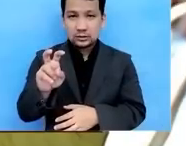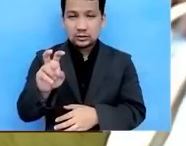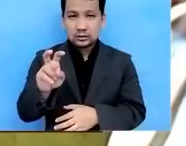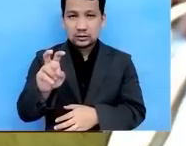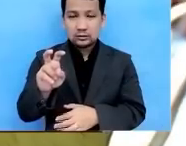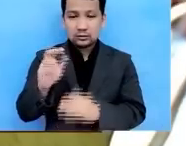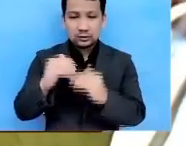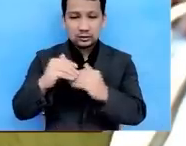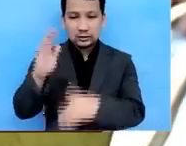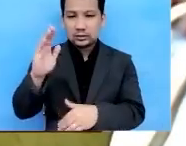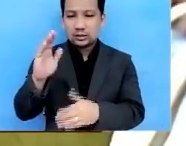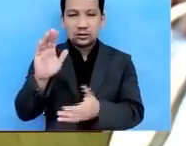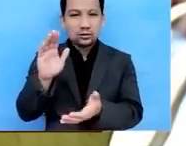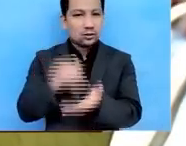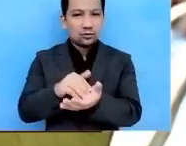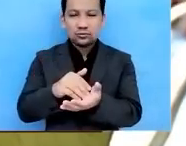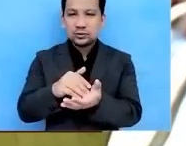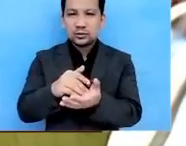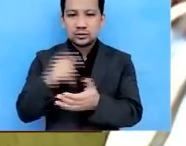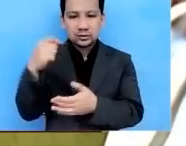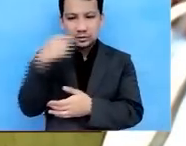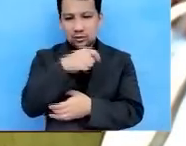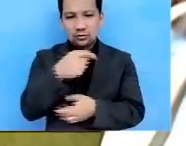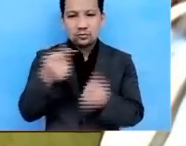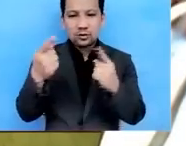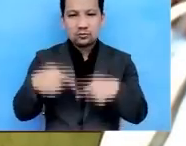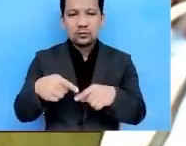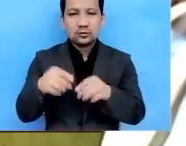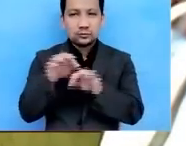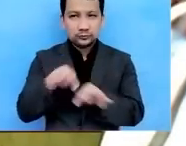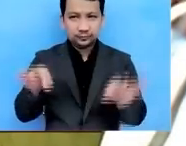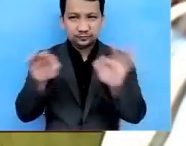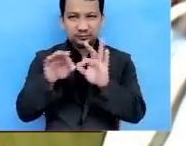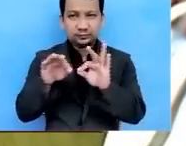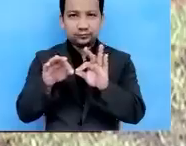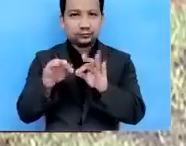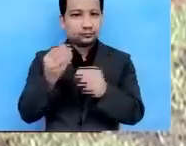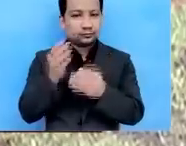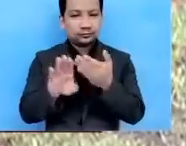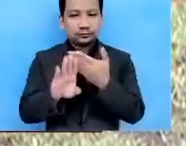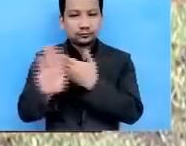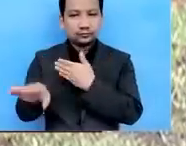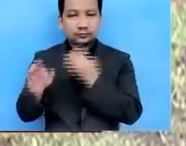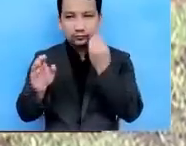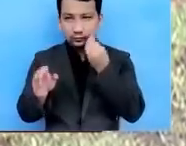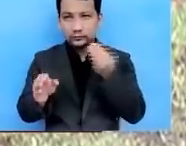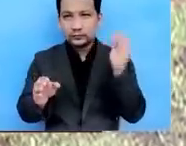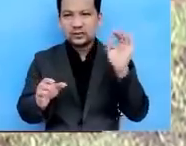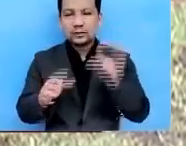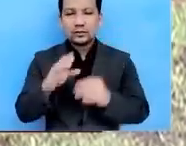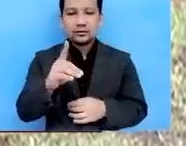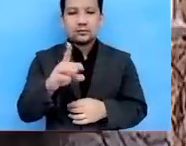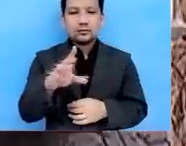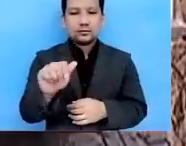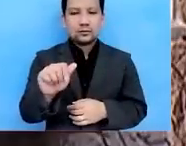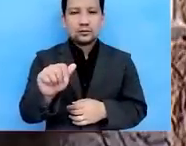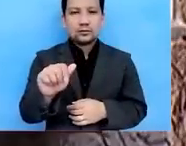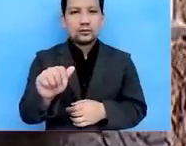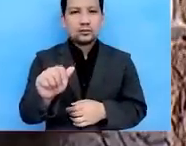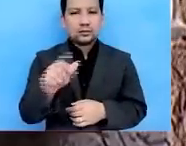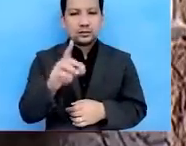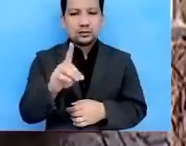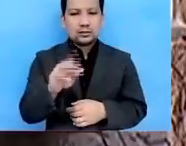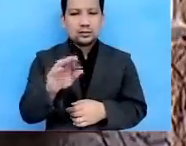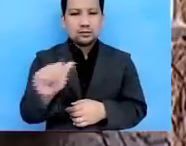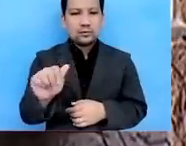Taiwan na posibleng maapektuhan at kakailanganing i-repatriate. Pero nilinaw ng DFA na hindi papayagan ng